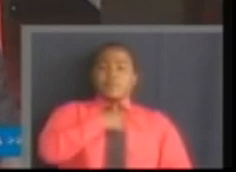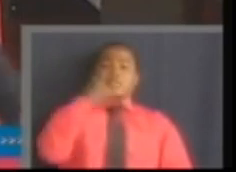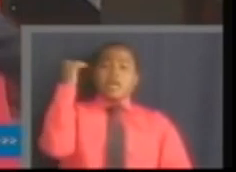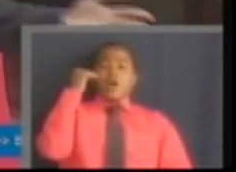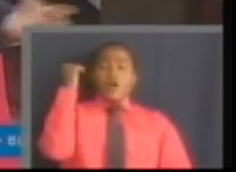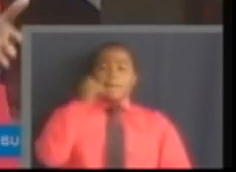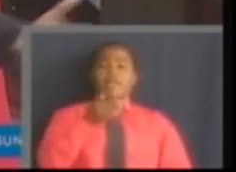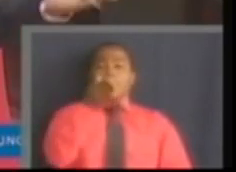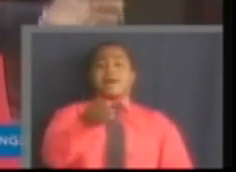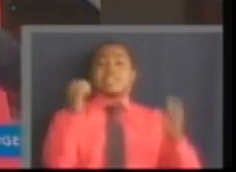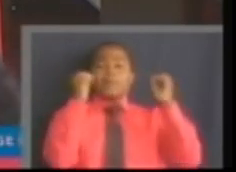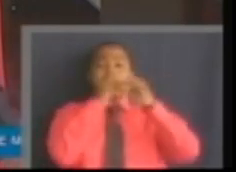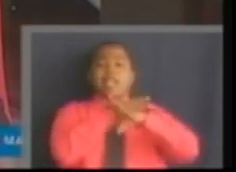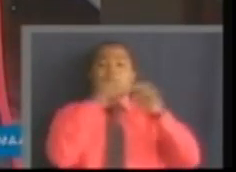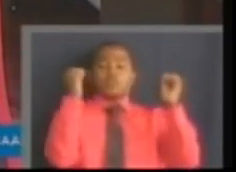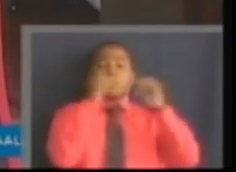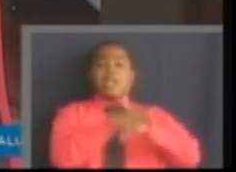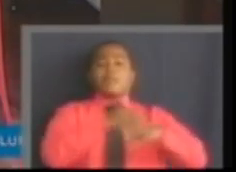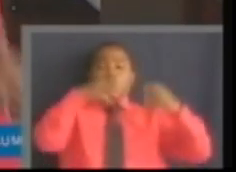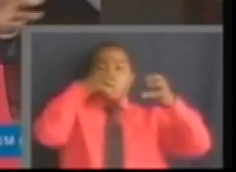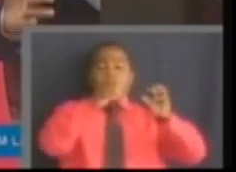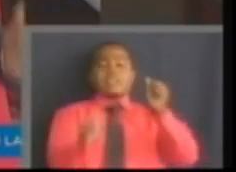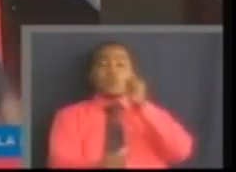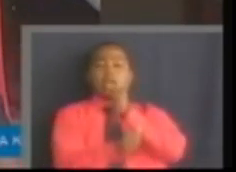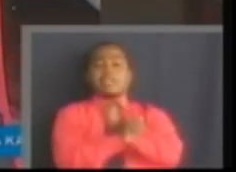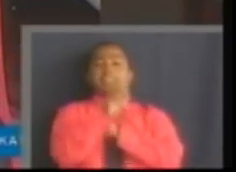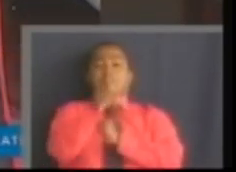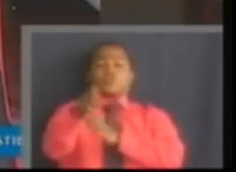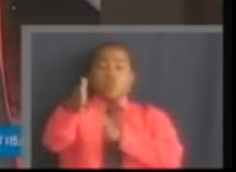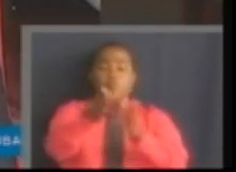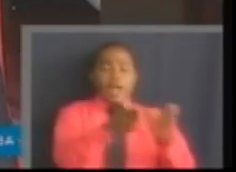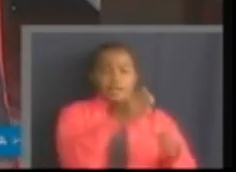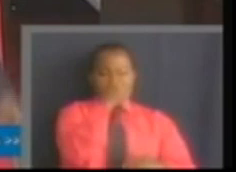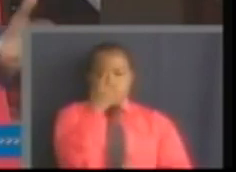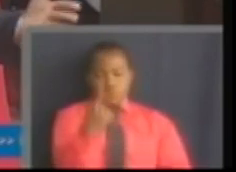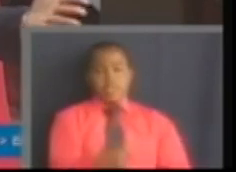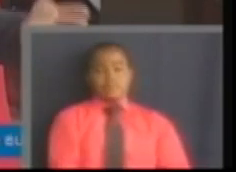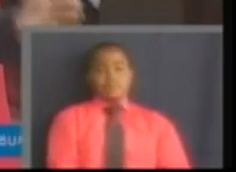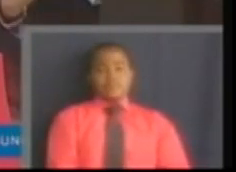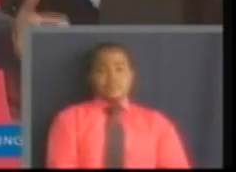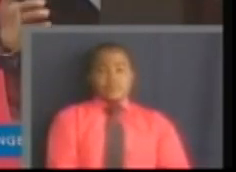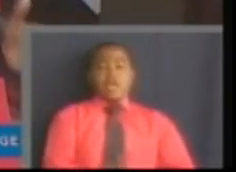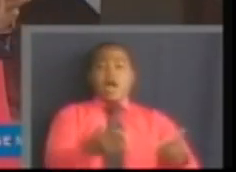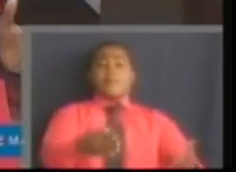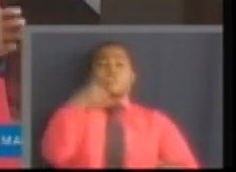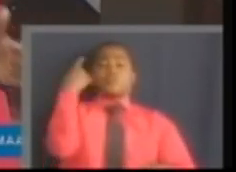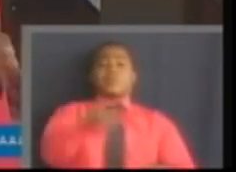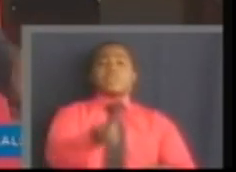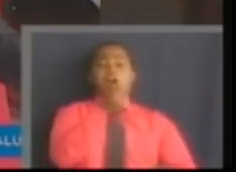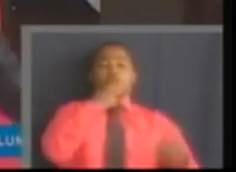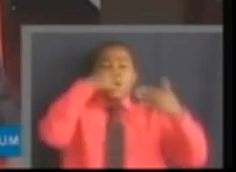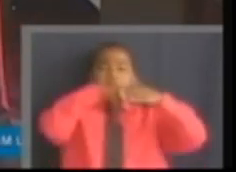nimesikia malalamiko muda mwingi sana, kamati ya uongozi imejaa upande mmoja. Jamani, tumefanya kula hapa, tumepiga kula katika kamati